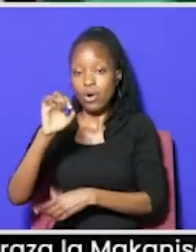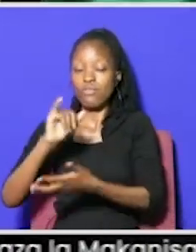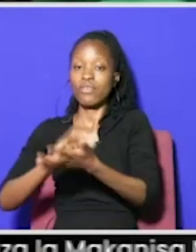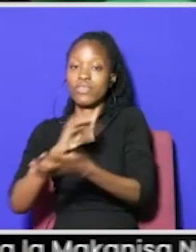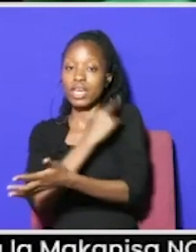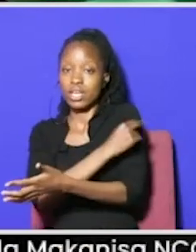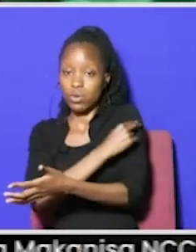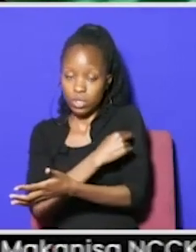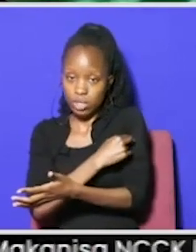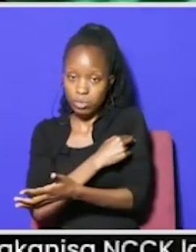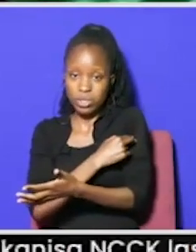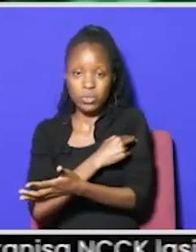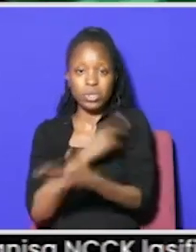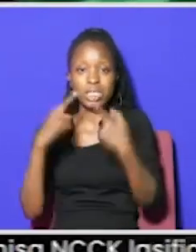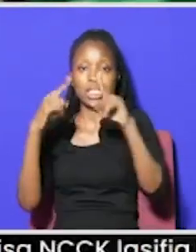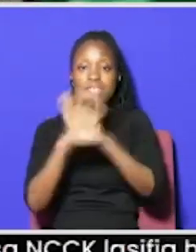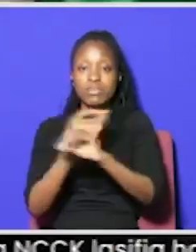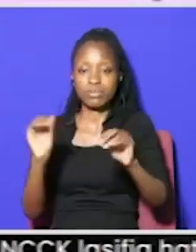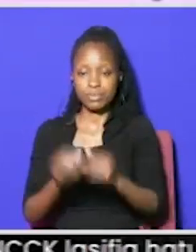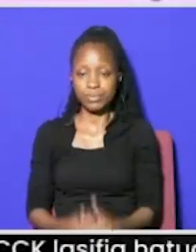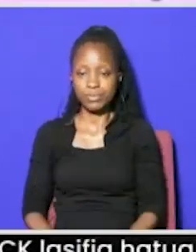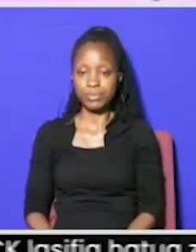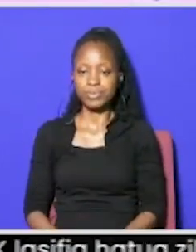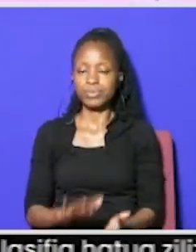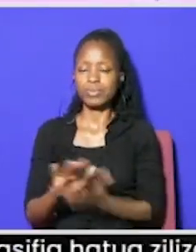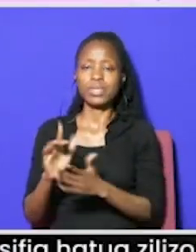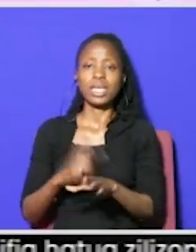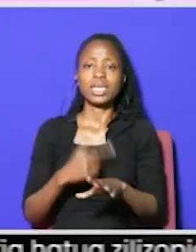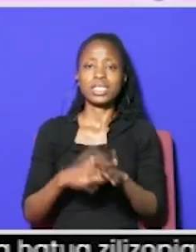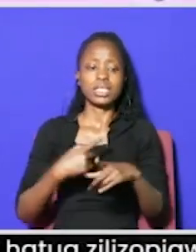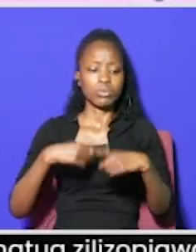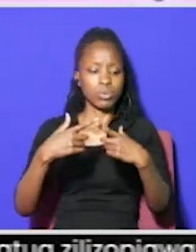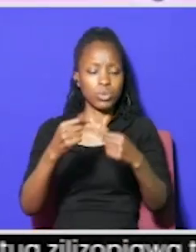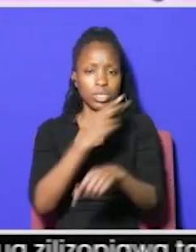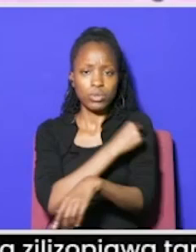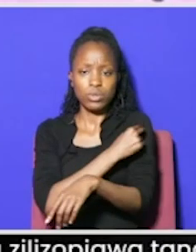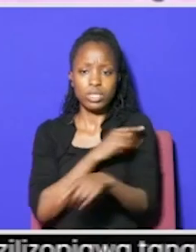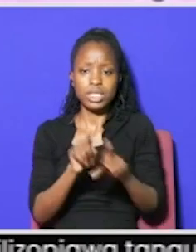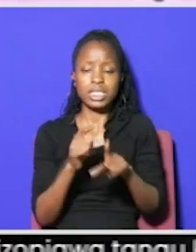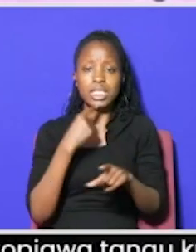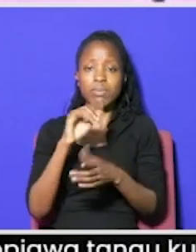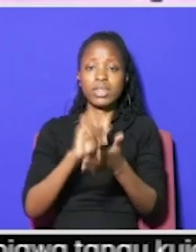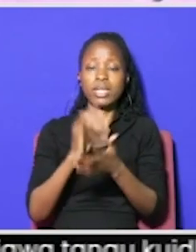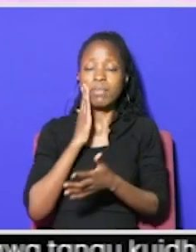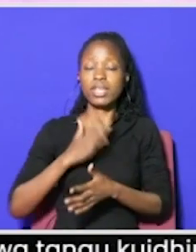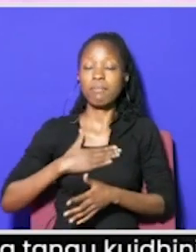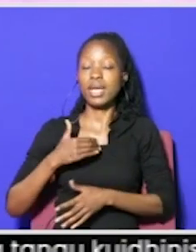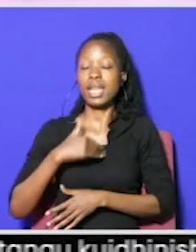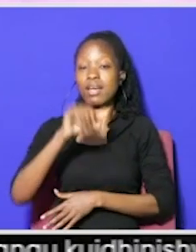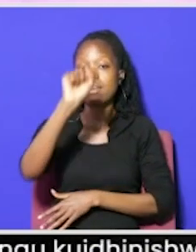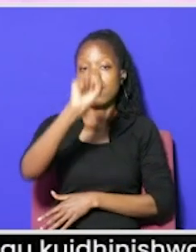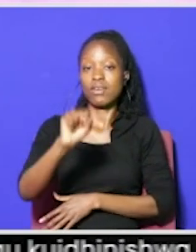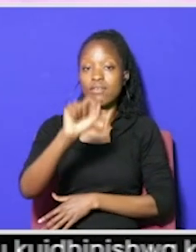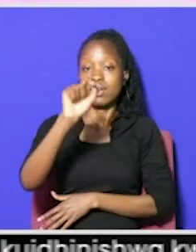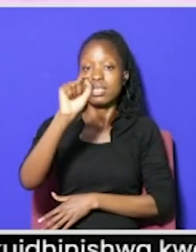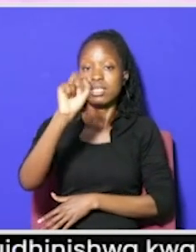Charles Karuki hazijafua dafu. Tulipoenda hospitali ilikuwa ni walisema ni stroke, lakini